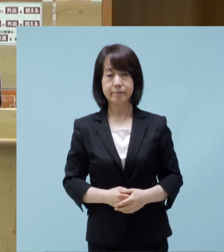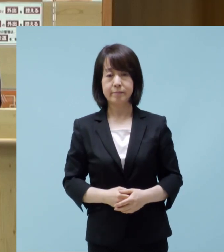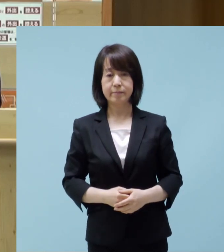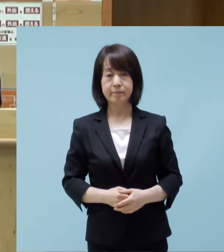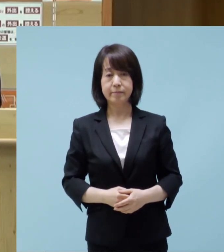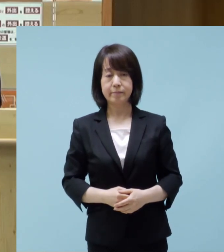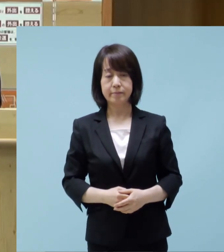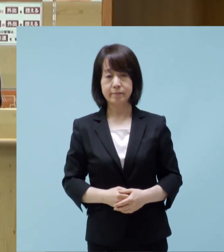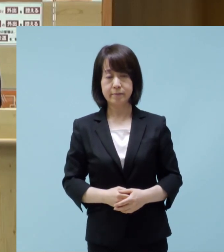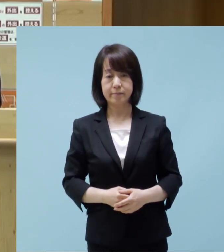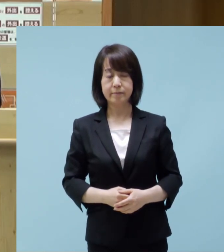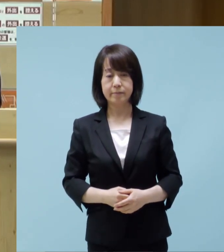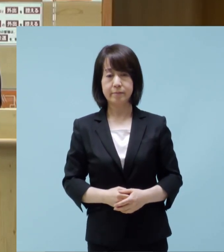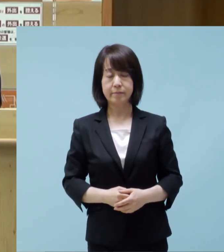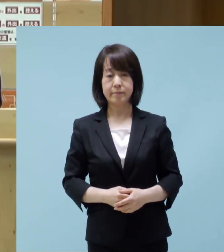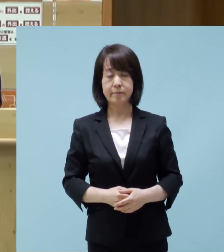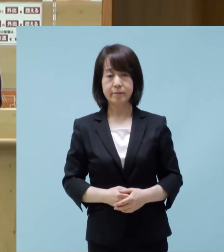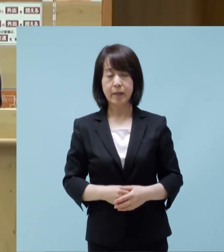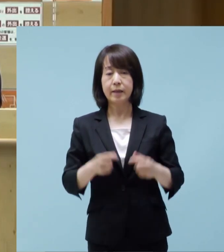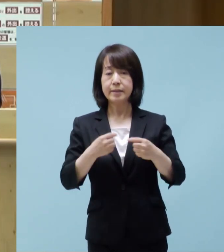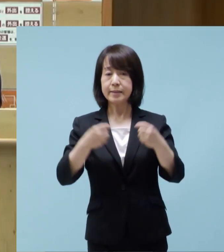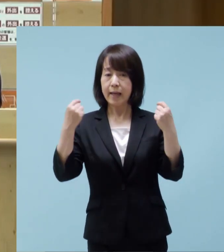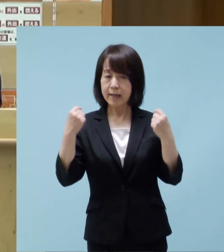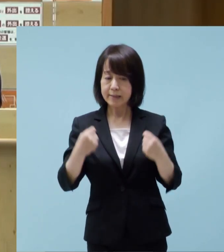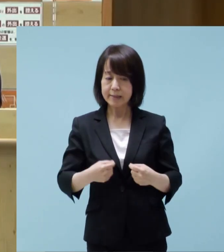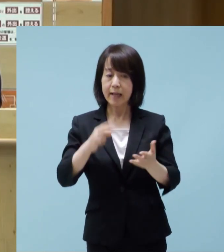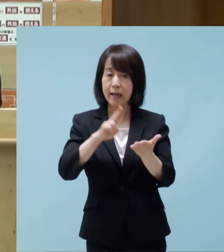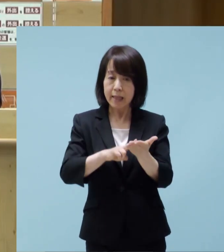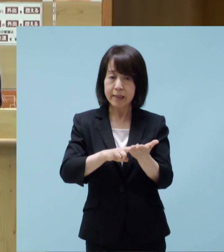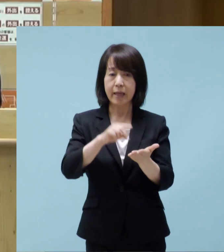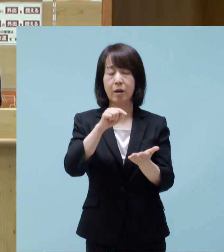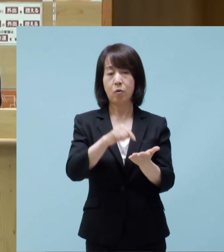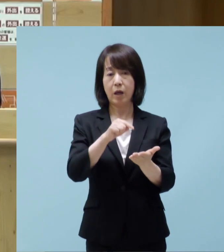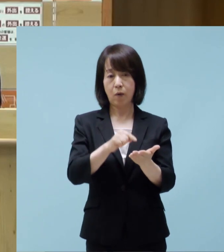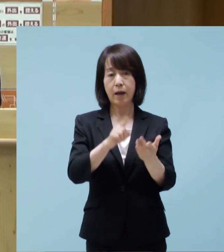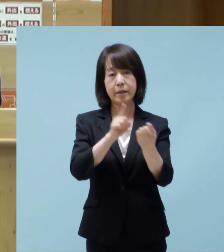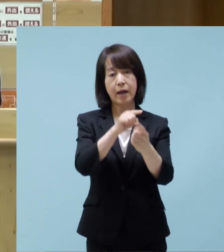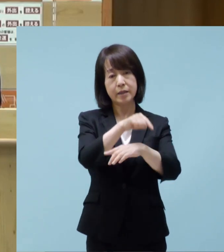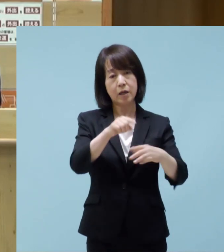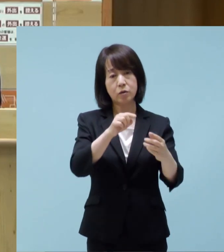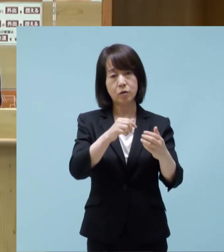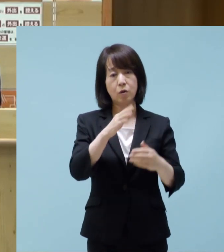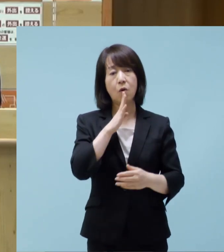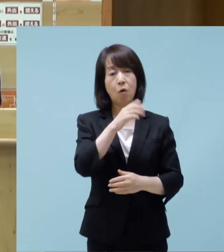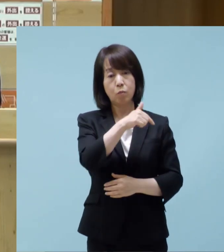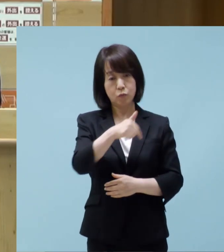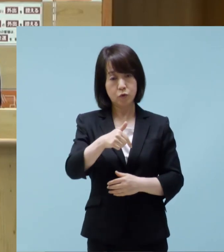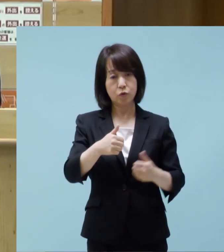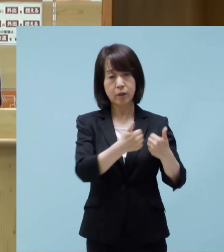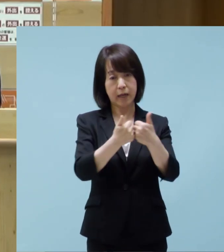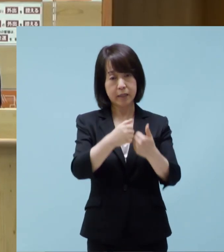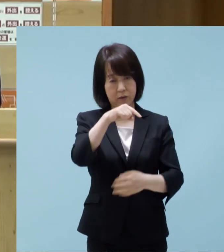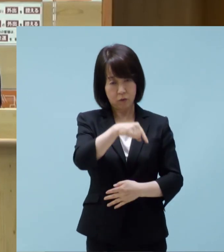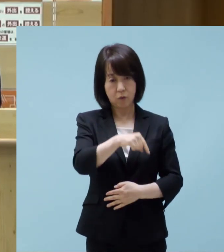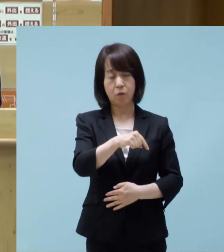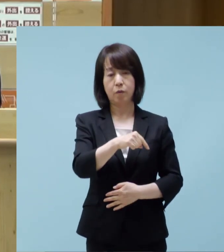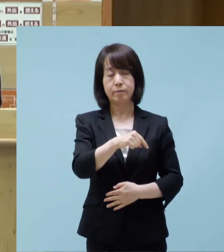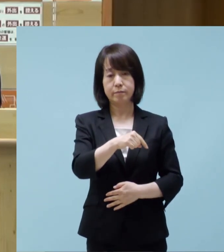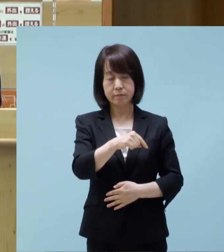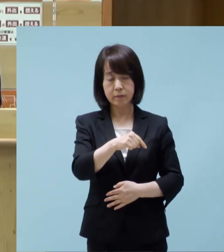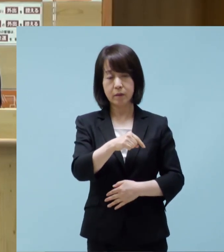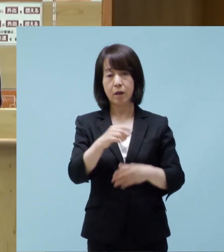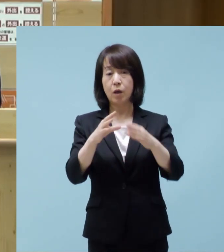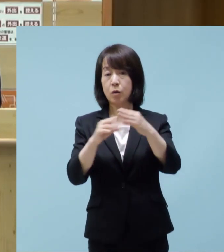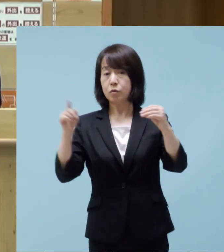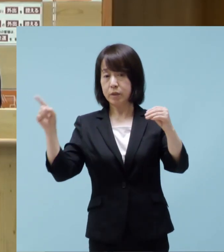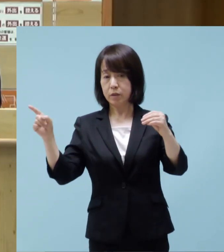正式にはですね、対策本部で決定をさせていただくこと、また国の方の対処方針、北